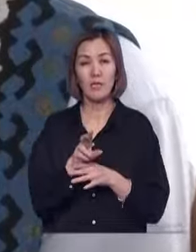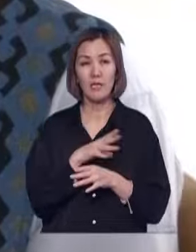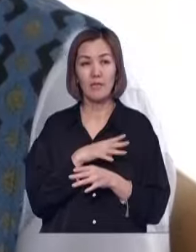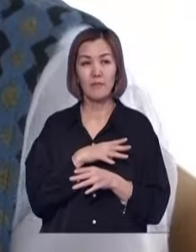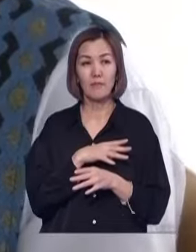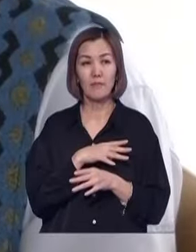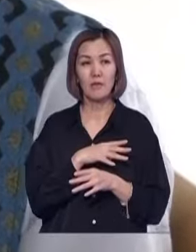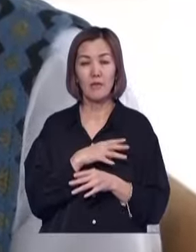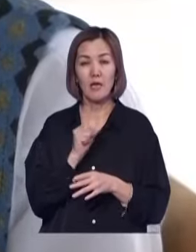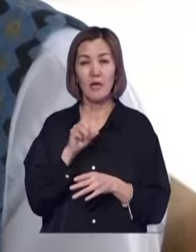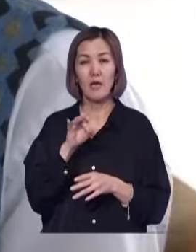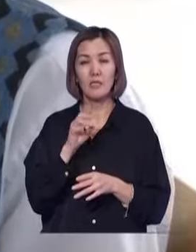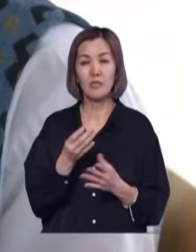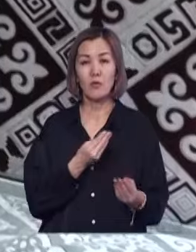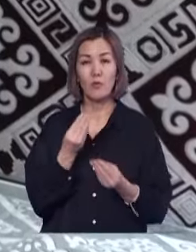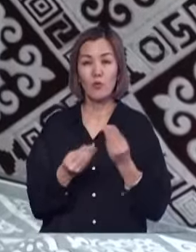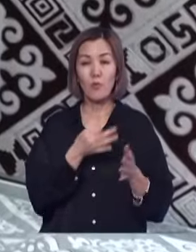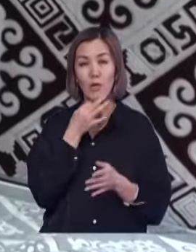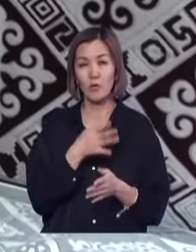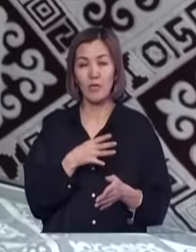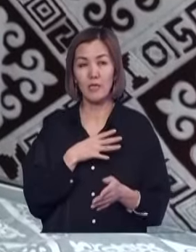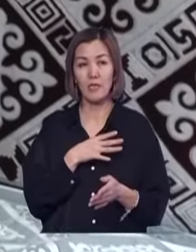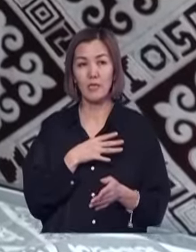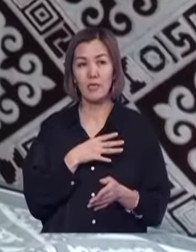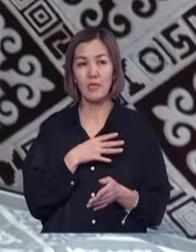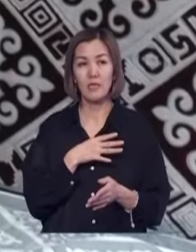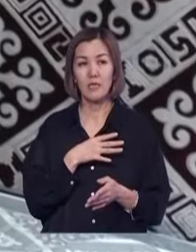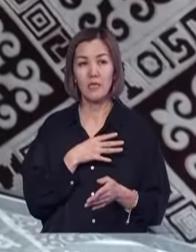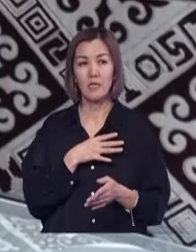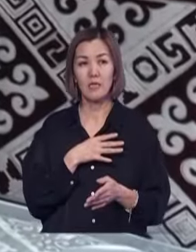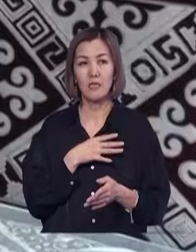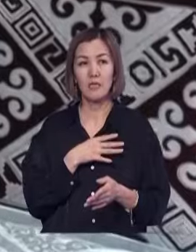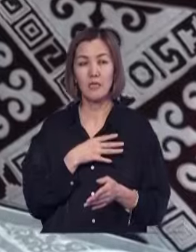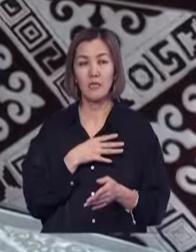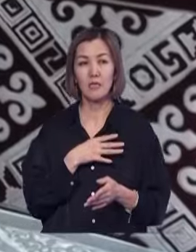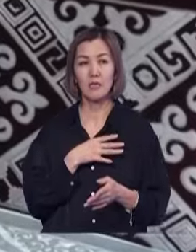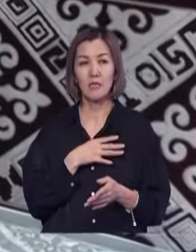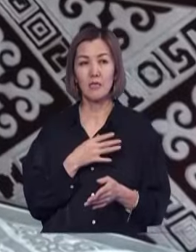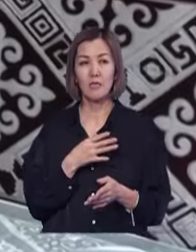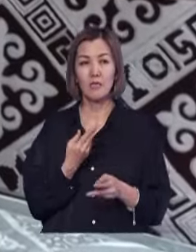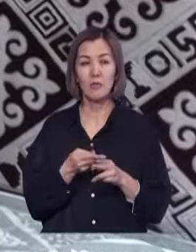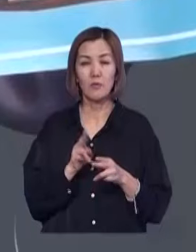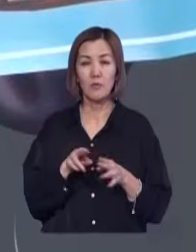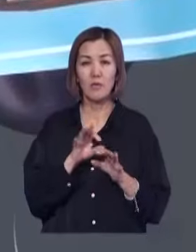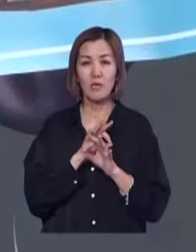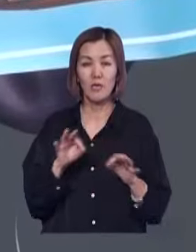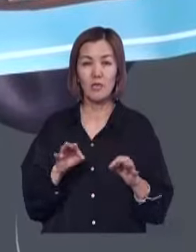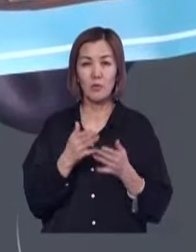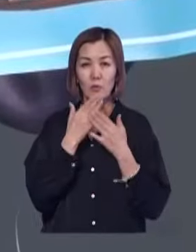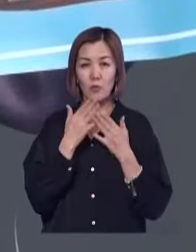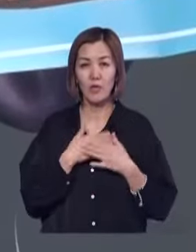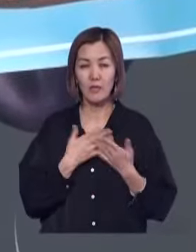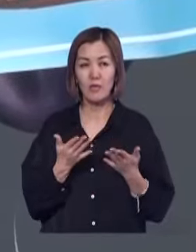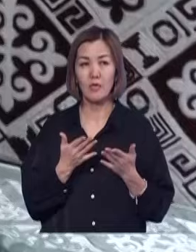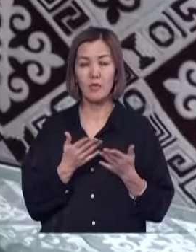ас ойнау бүкілі ұнады. Бұл қорындар маған өте қатты ұнап жатыр, асық,